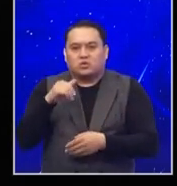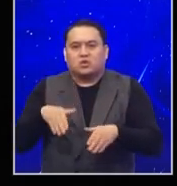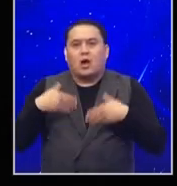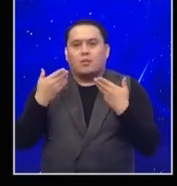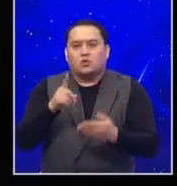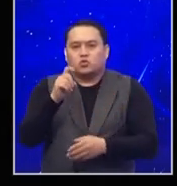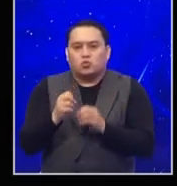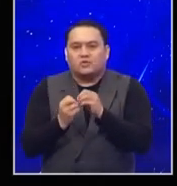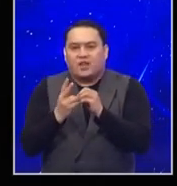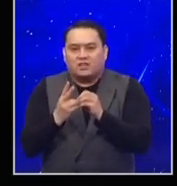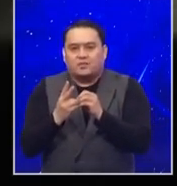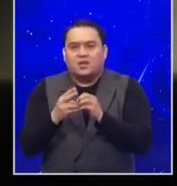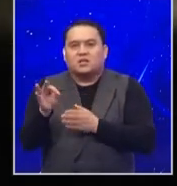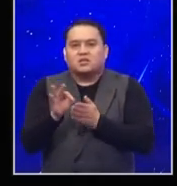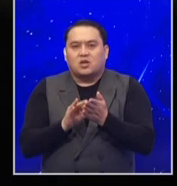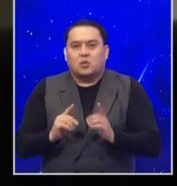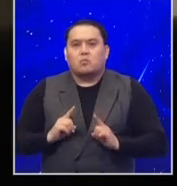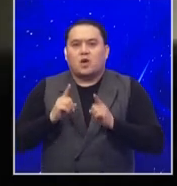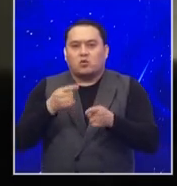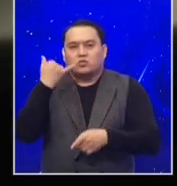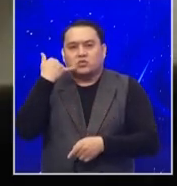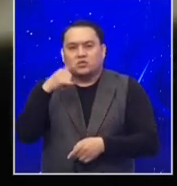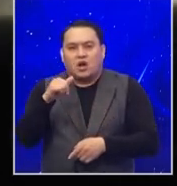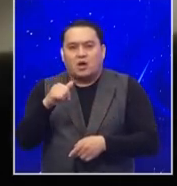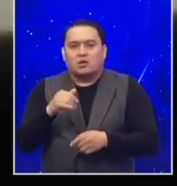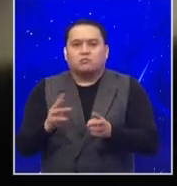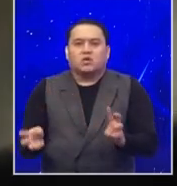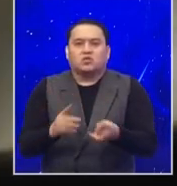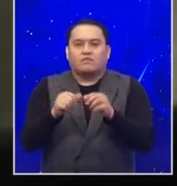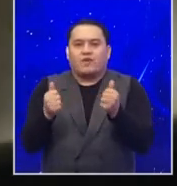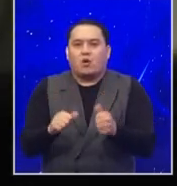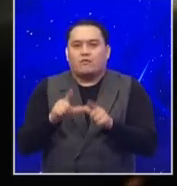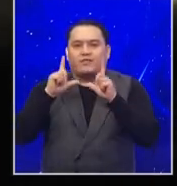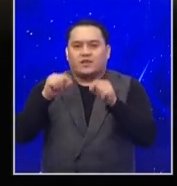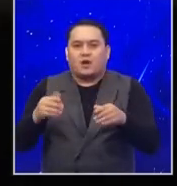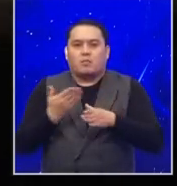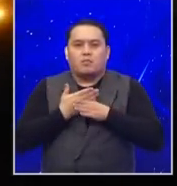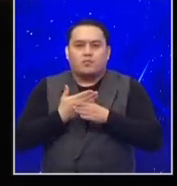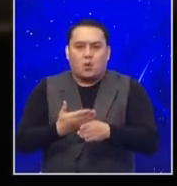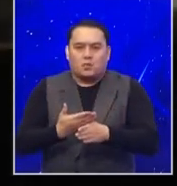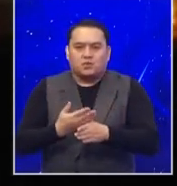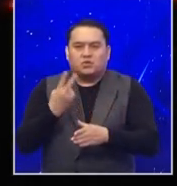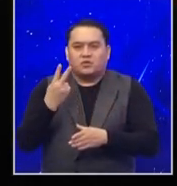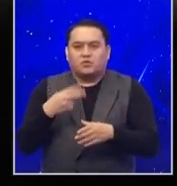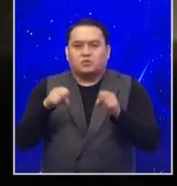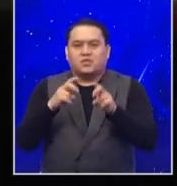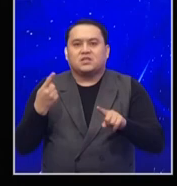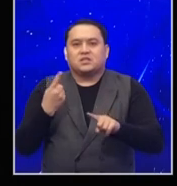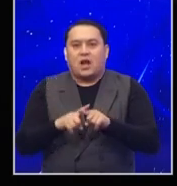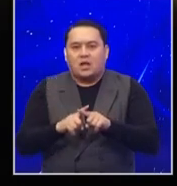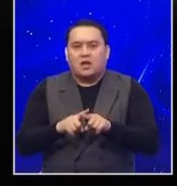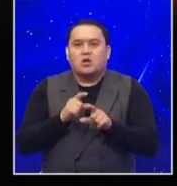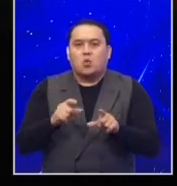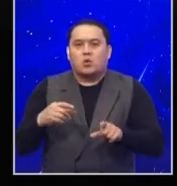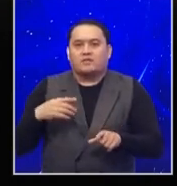обратиться на номер 112. Сразу после получения сигнала добровольные пожарные формирования выехали на помощь. С помощью 2 единиц техники